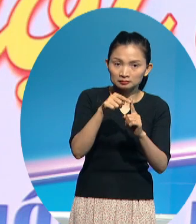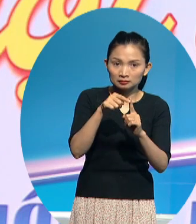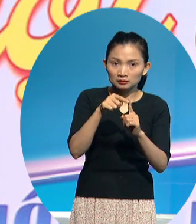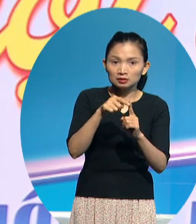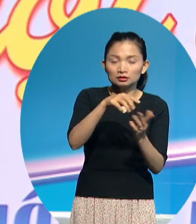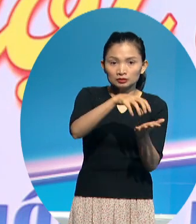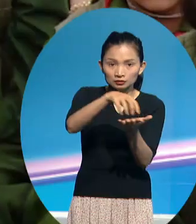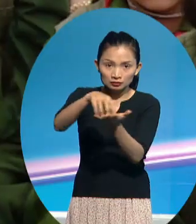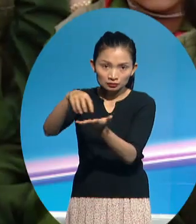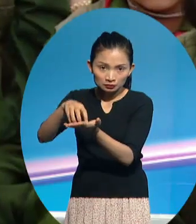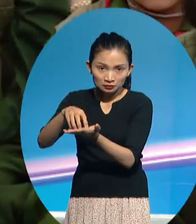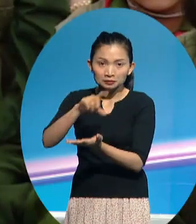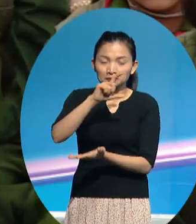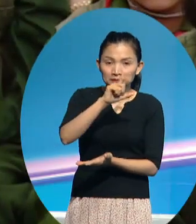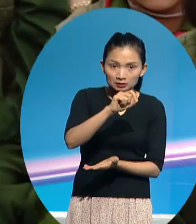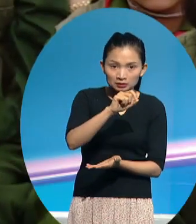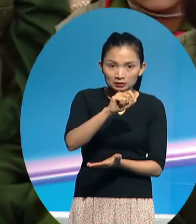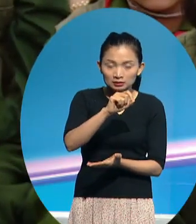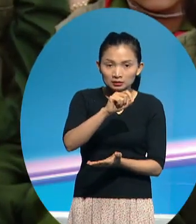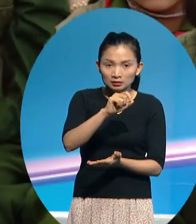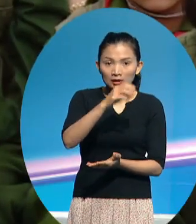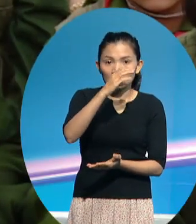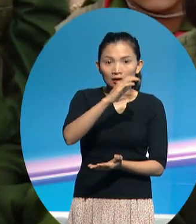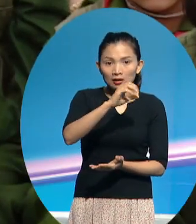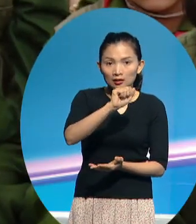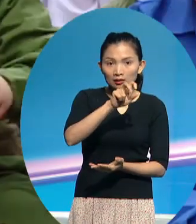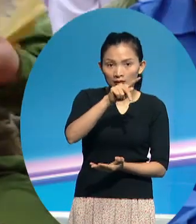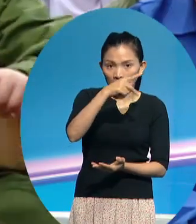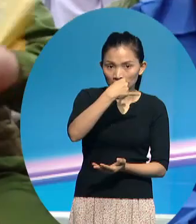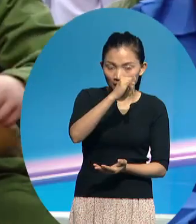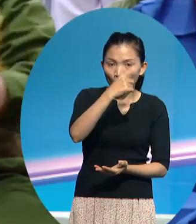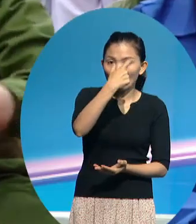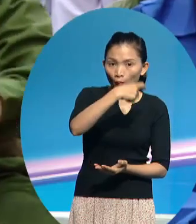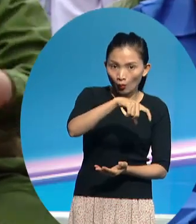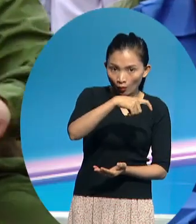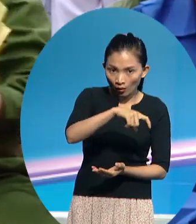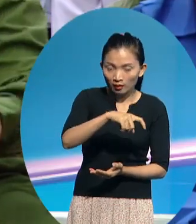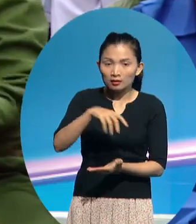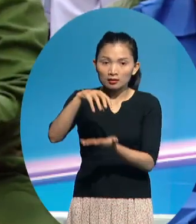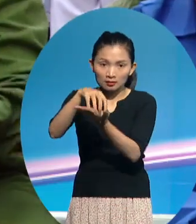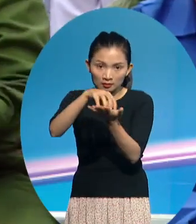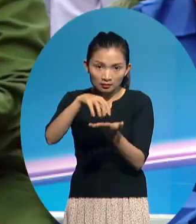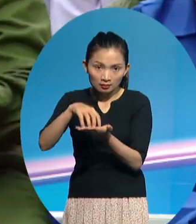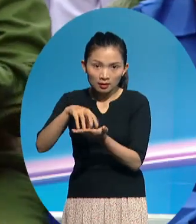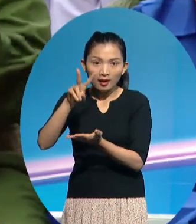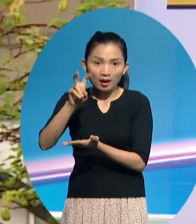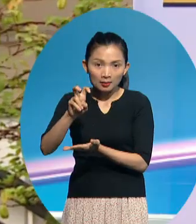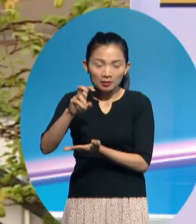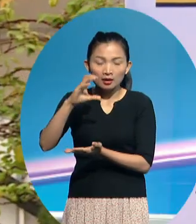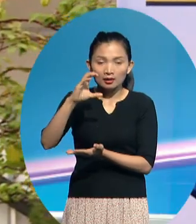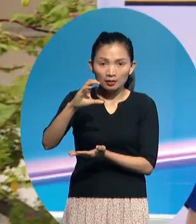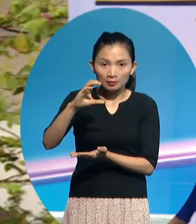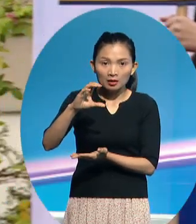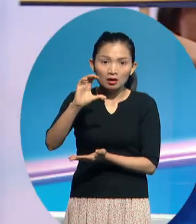và 20 công trình phần việc hoạt động cấp cơ sở, hướng đến chào mừng Đại hội đại biểu Hội Liên hiệp Thanh niên Việt Nam quận 3 lần thứ 8, nhiệm